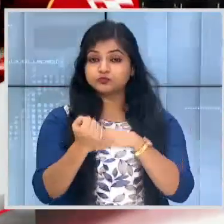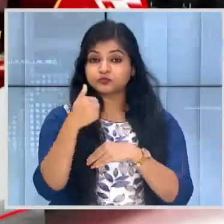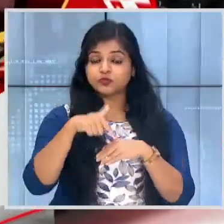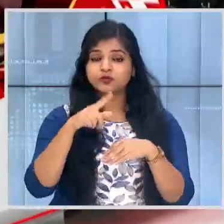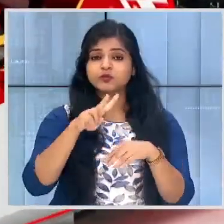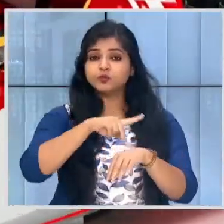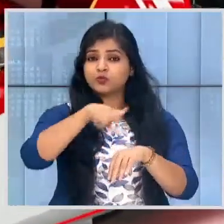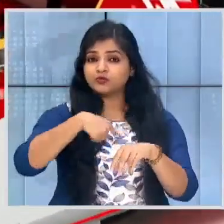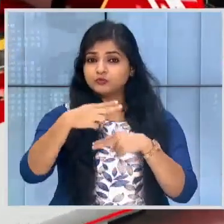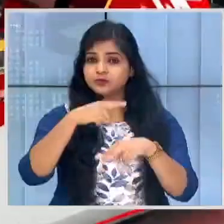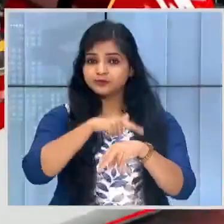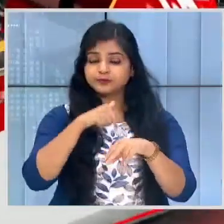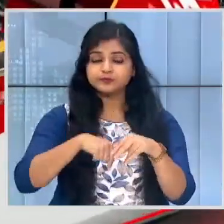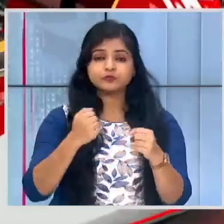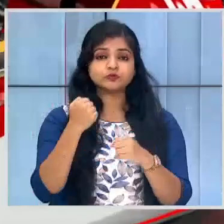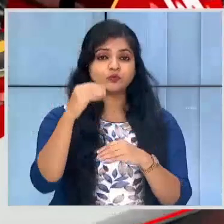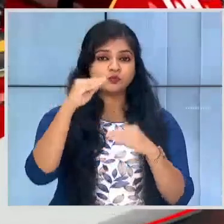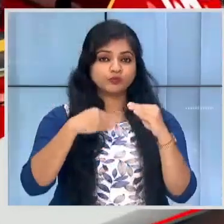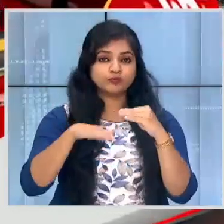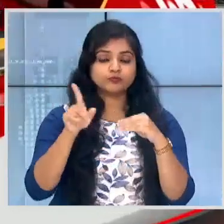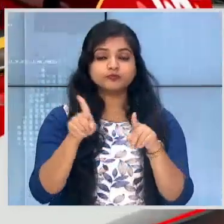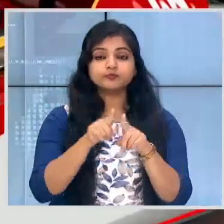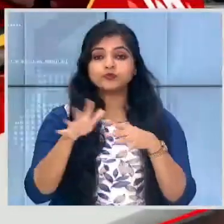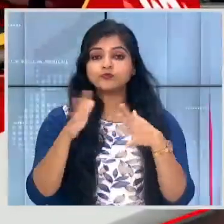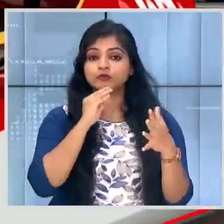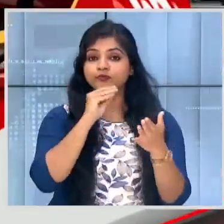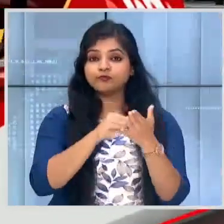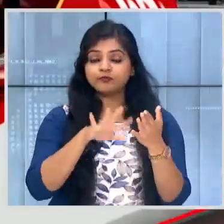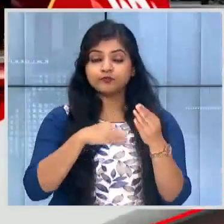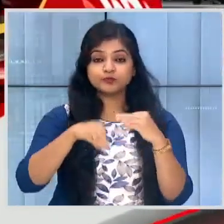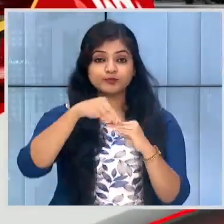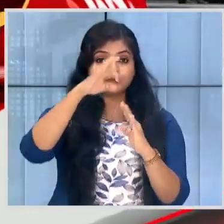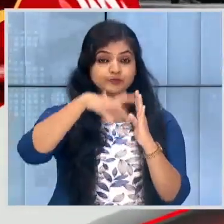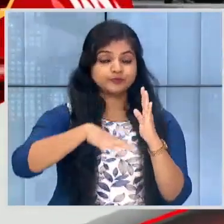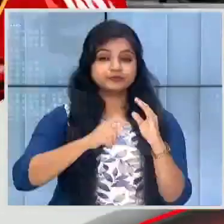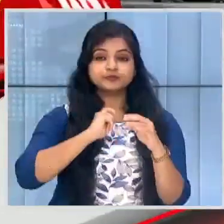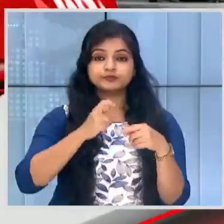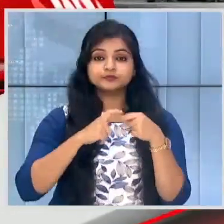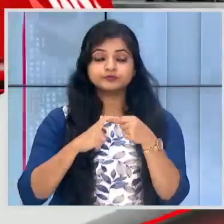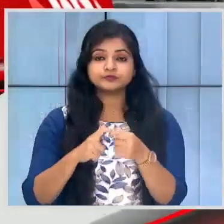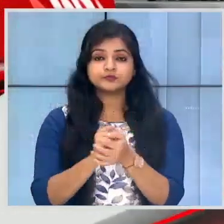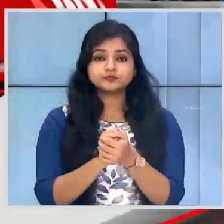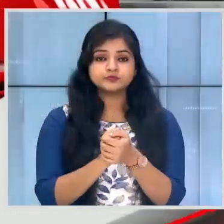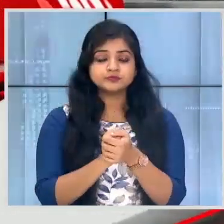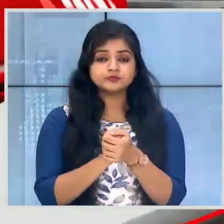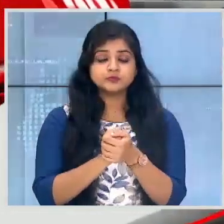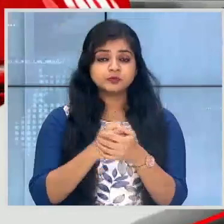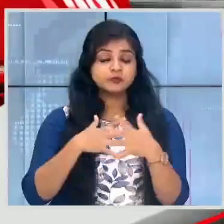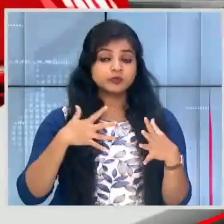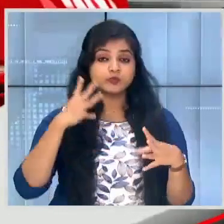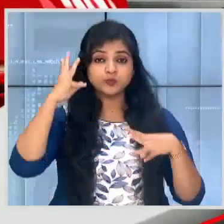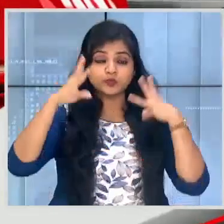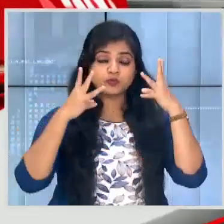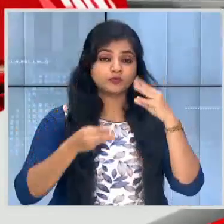അടുത്ത 2 മണിക്കൂറിനുള്ളിൽ കുറയുമെന്ന് കാലാവസ്ഥാ നിരീക്ഷണ കേന്ദ്രം അറിയിച്ചു. മനേഷ് മൂർത്തി ചേരുന്നുണ്ട് വിവരങ്ങളുമായി. മനേഷ്, വലിയ